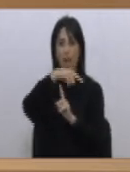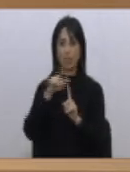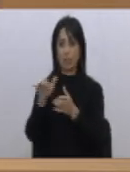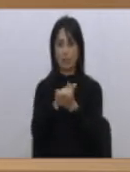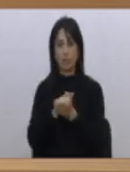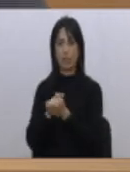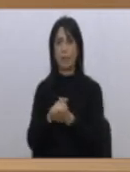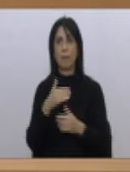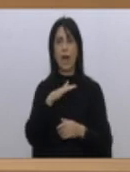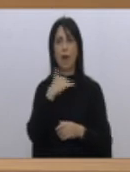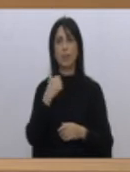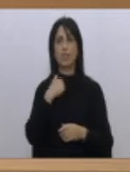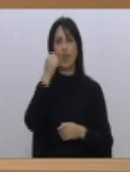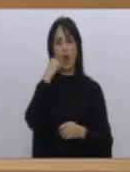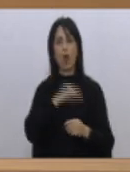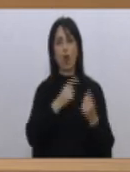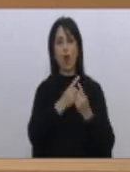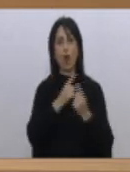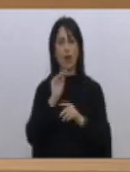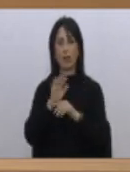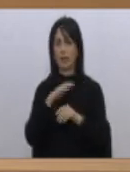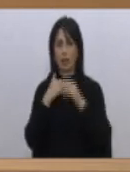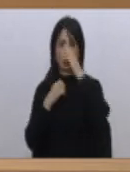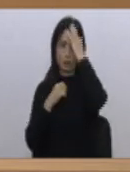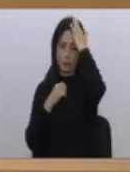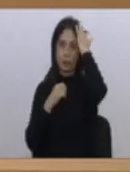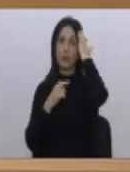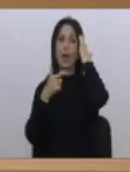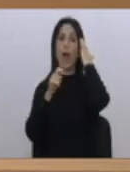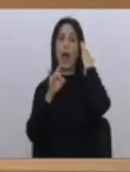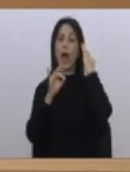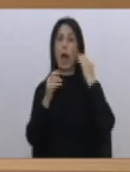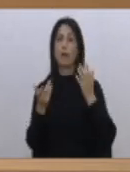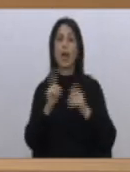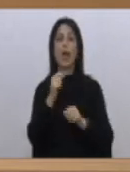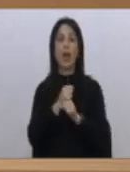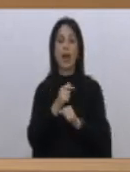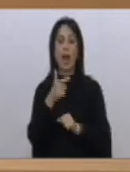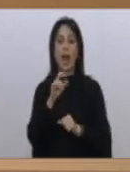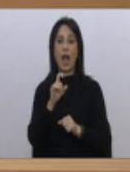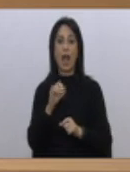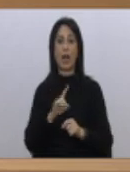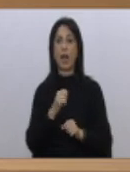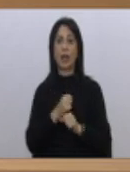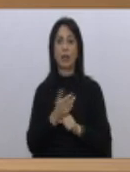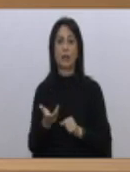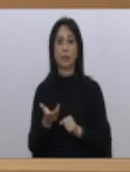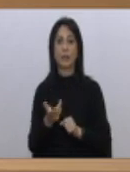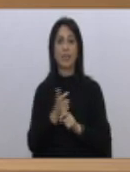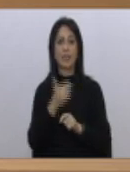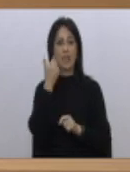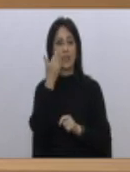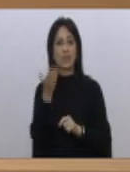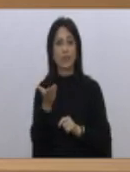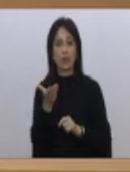გაერთიანებული. მე არ მინდა ჩვენ ძველ კოლეგებს ეხლა კიდე რამე თქვა, გახარია, რა გააკეთა ამ გახარიამ, ხო? ძალიან